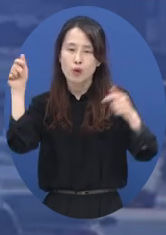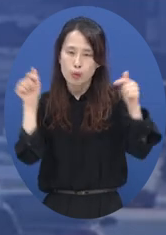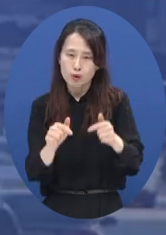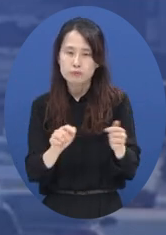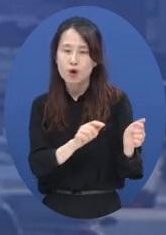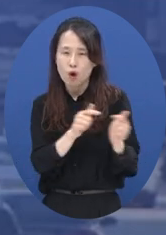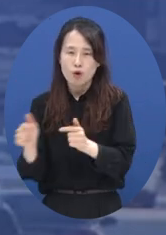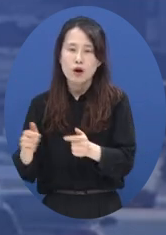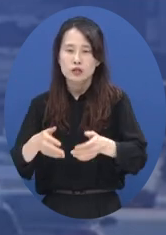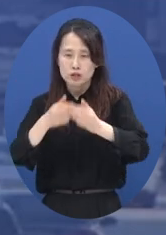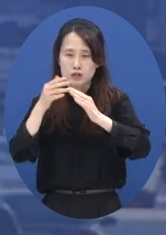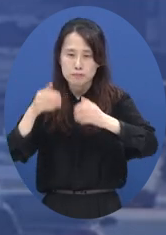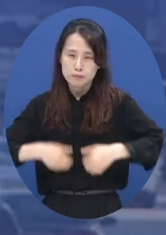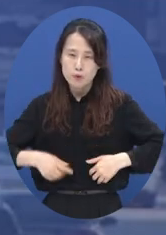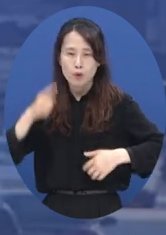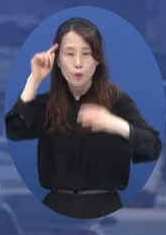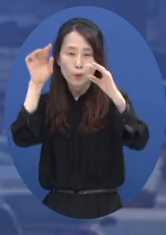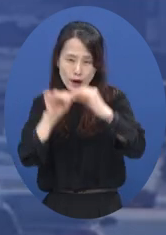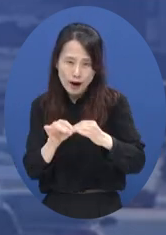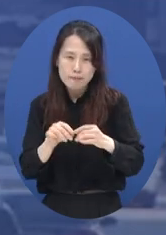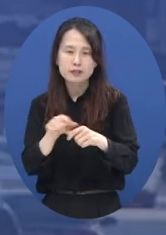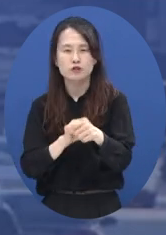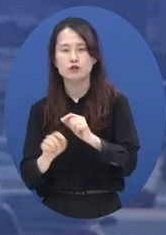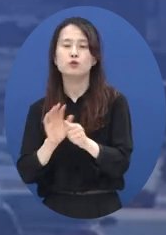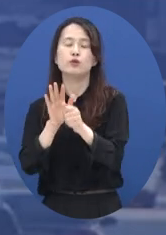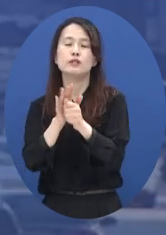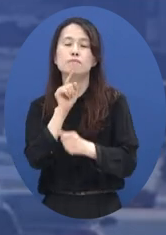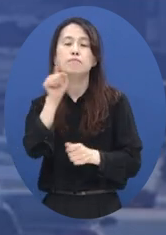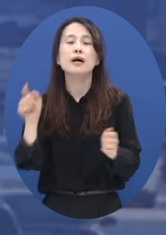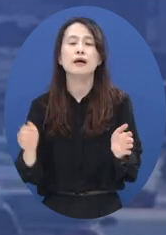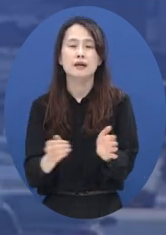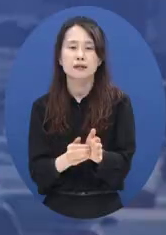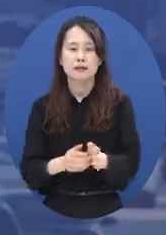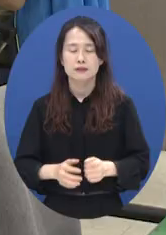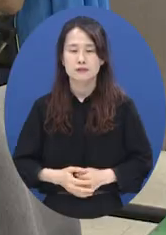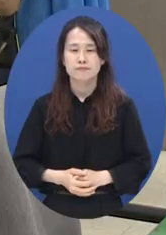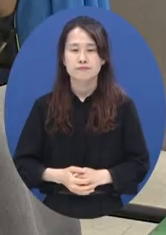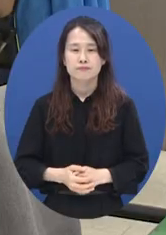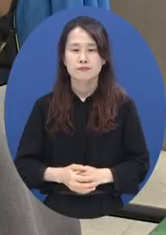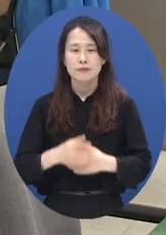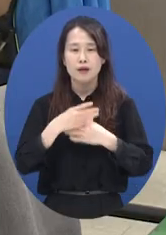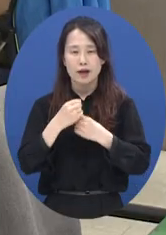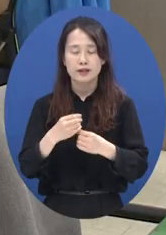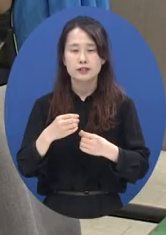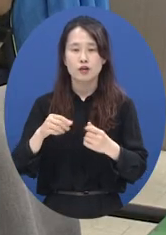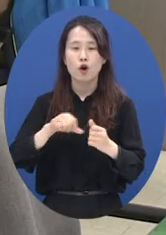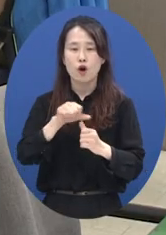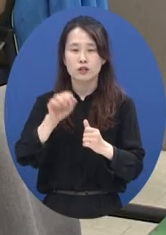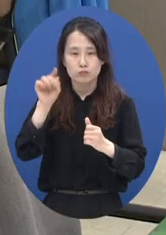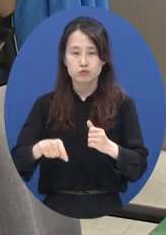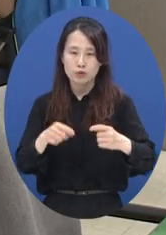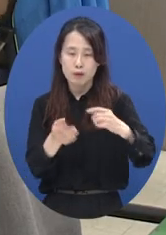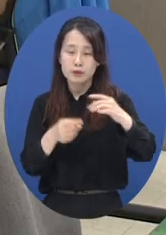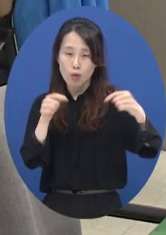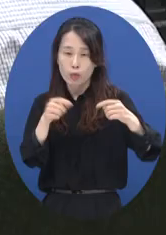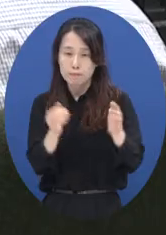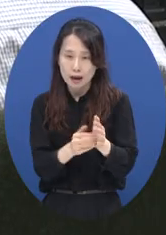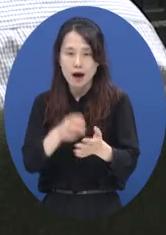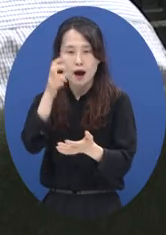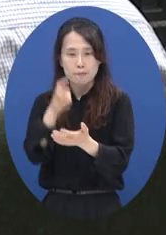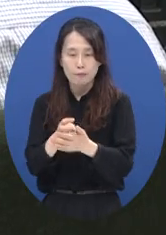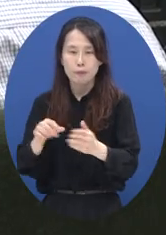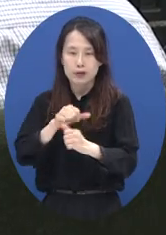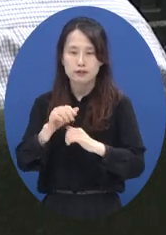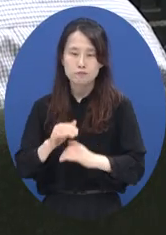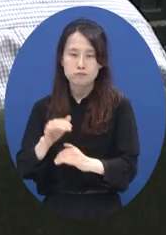등 기관 설립의 필요성에 공감한다며 적극 지원하겠다는 뜻을 밝혔습니다. 도는 행안부와의 사전 협의가 끝나 법적